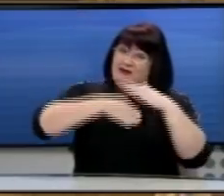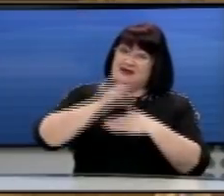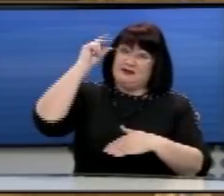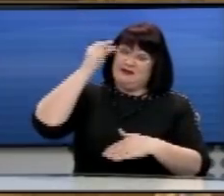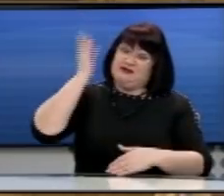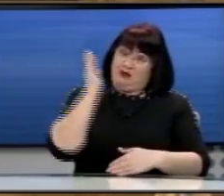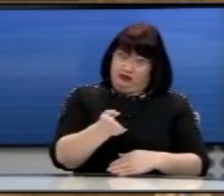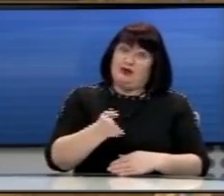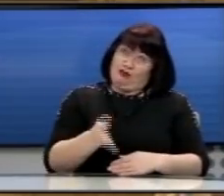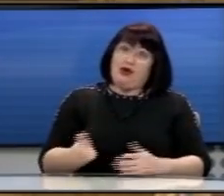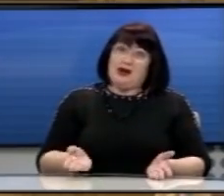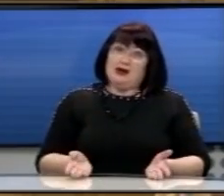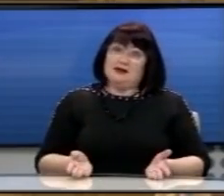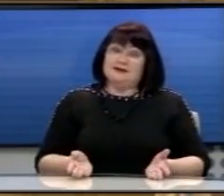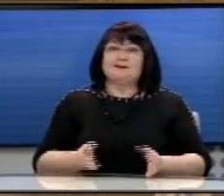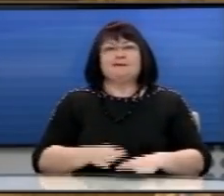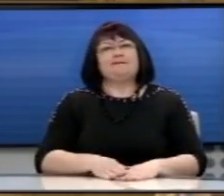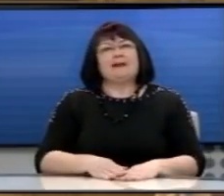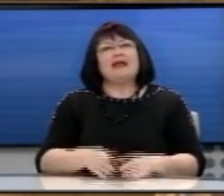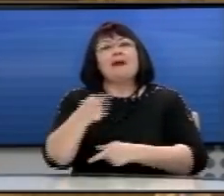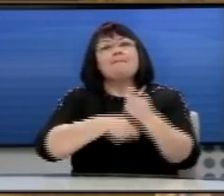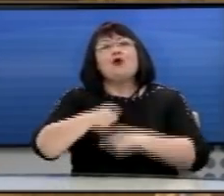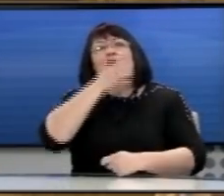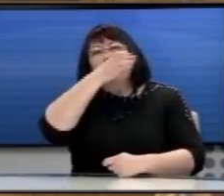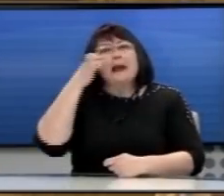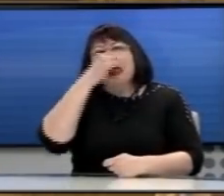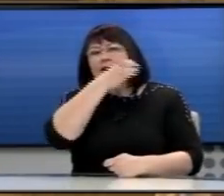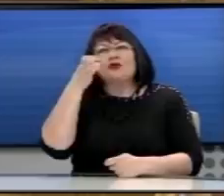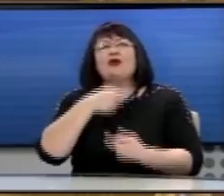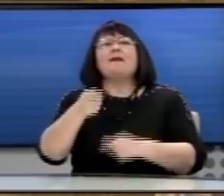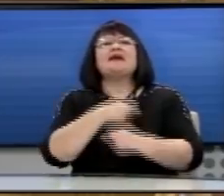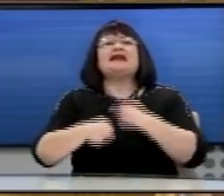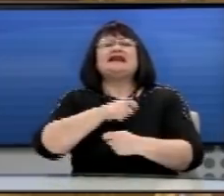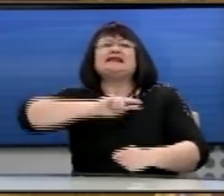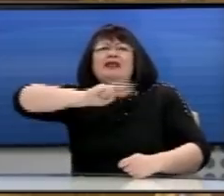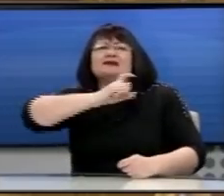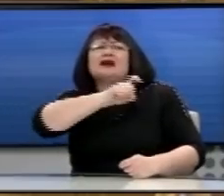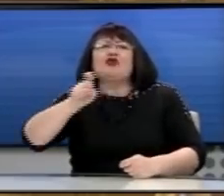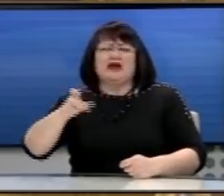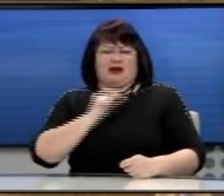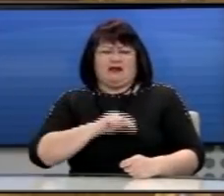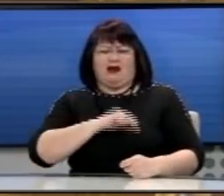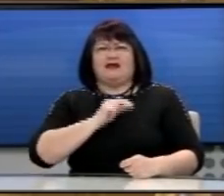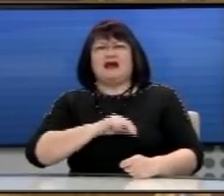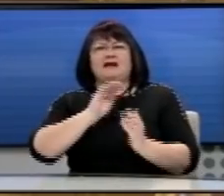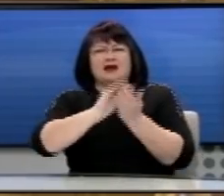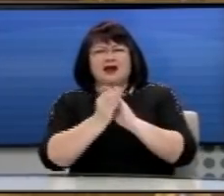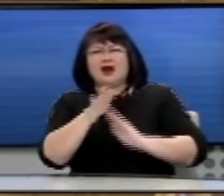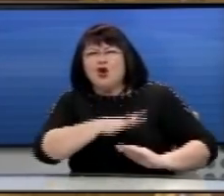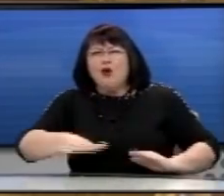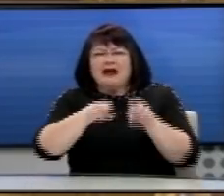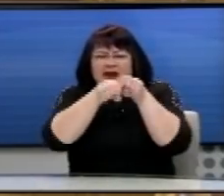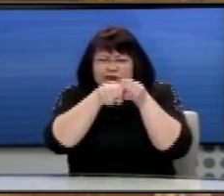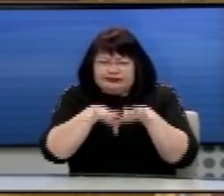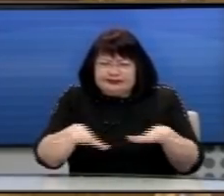για τα πανεπιστήμια? Το εμπόριο ναρκωτικών είναι μια επιχείρηση εκατοντάδων δισεκατομμυρίων που τα κυκλώματά του